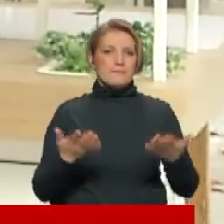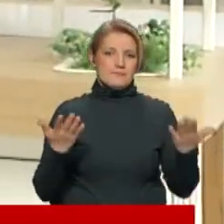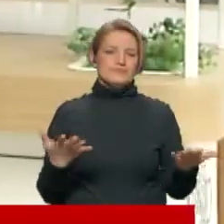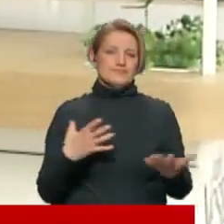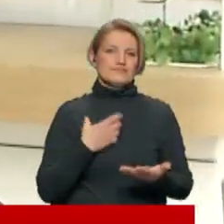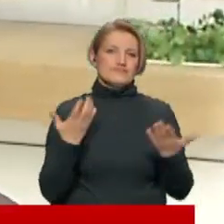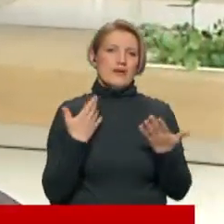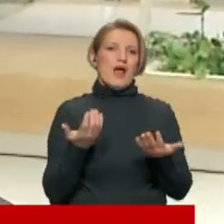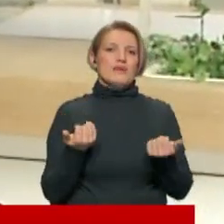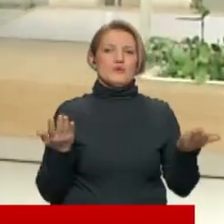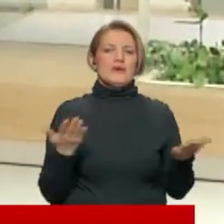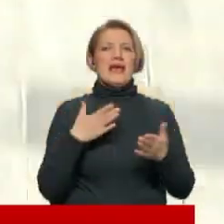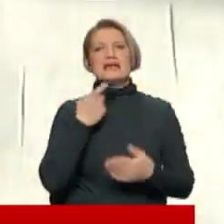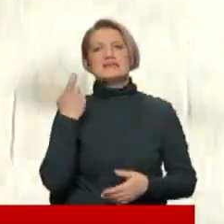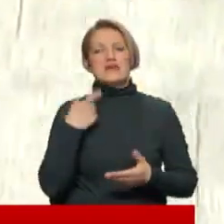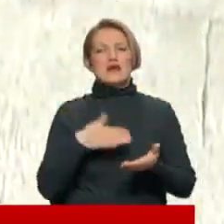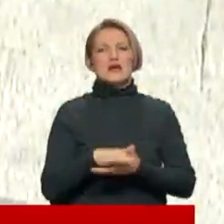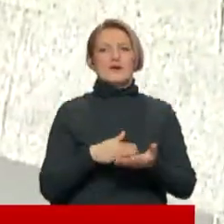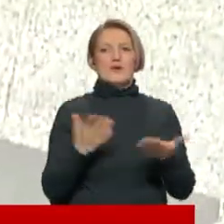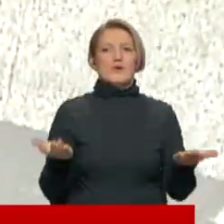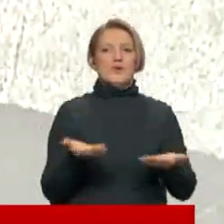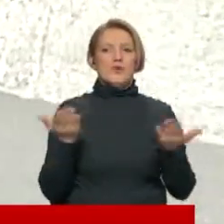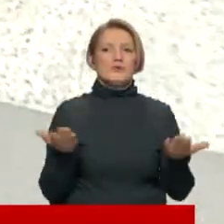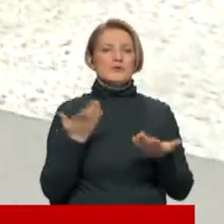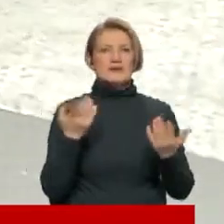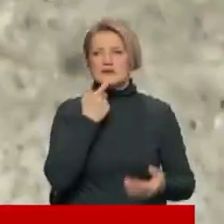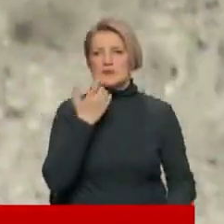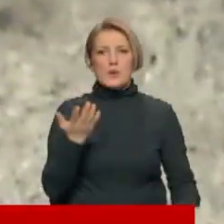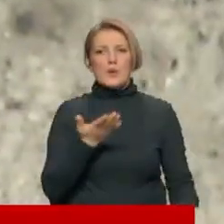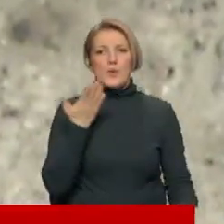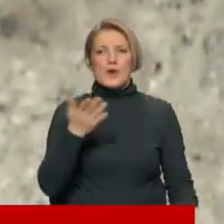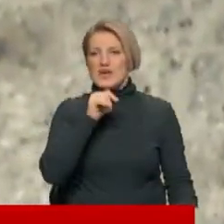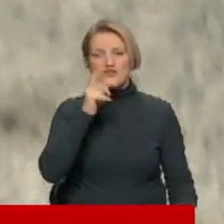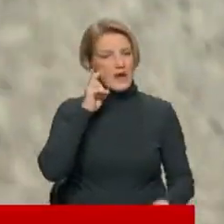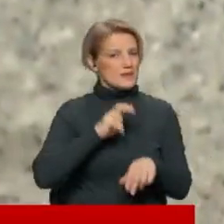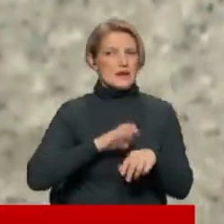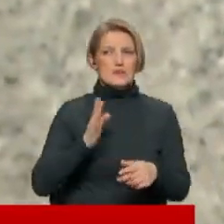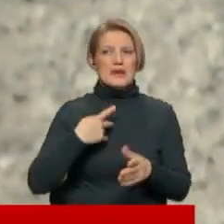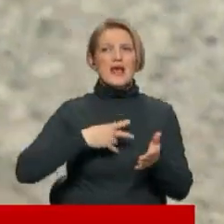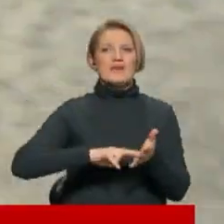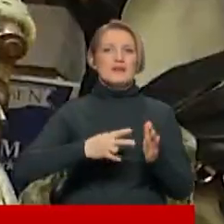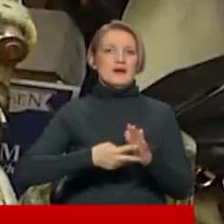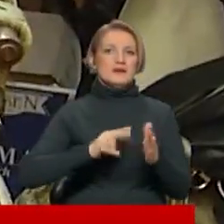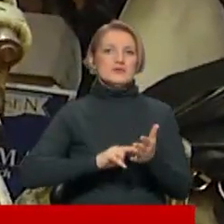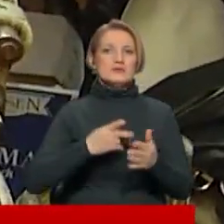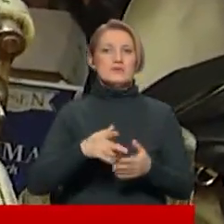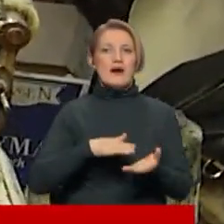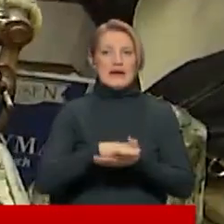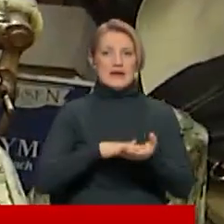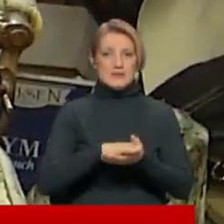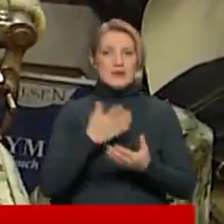Maalesef alamıyoruz artık. Eskileri giyiyoruz. Kim bilir kaç yıllık. Hatırlamıyorum bile. İdare ediyoruz işte.